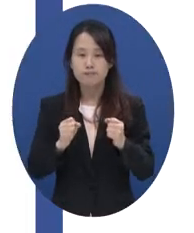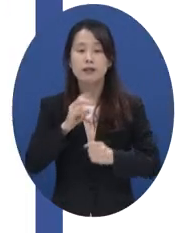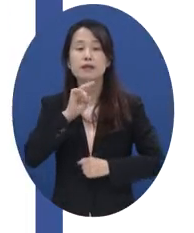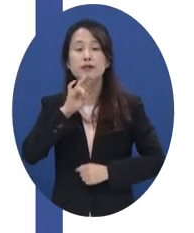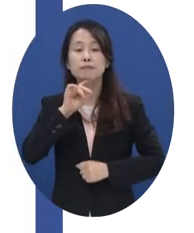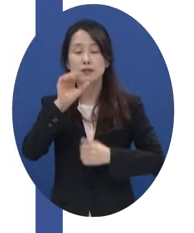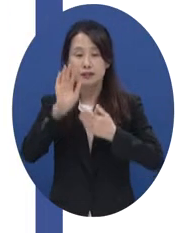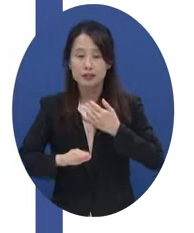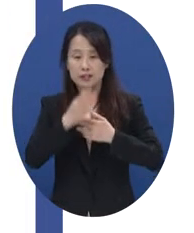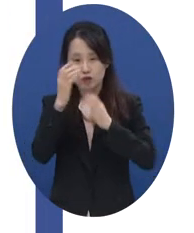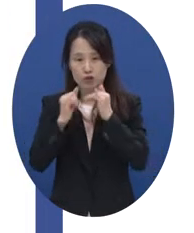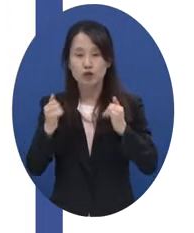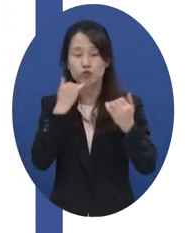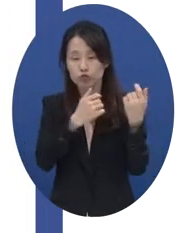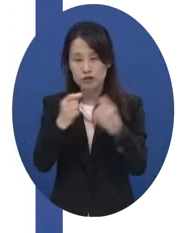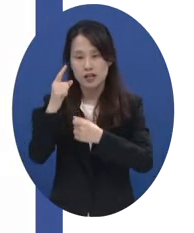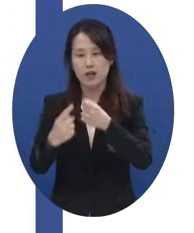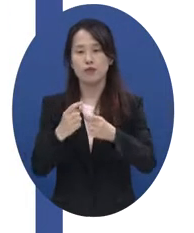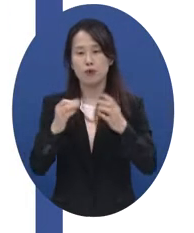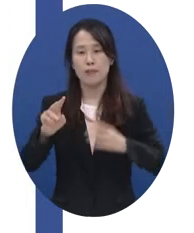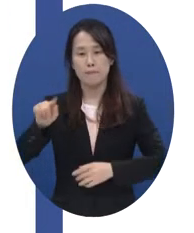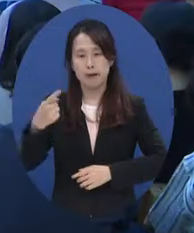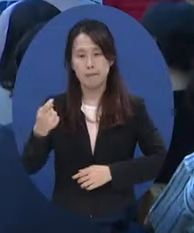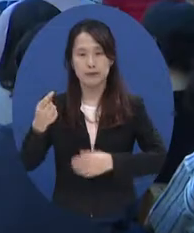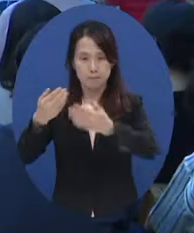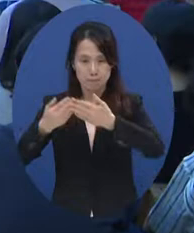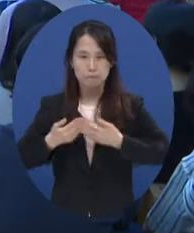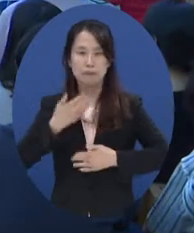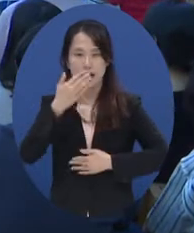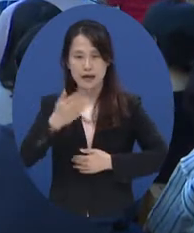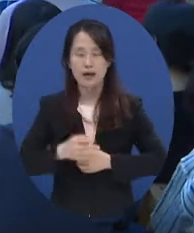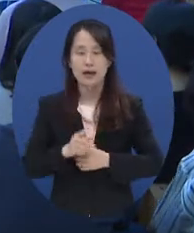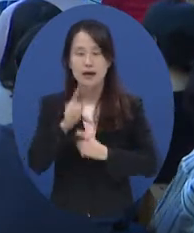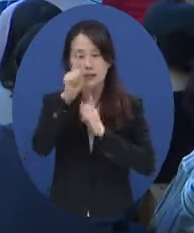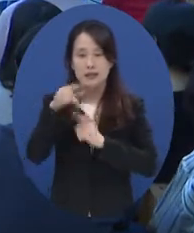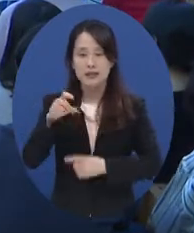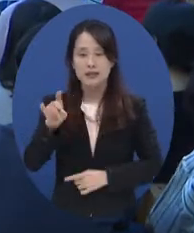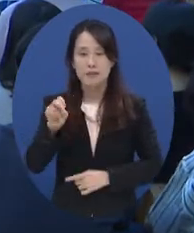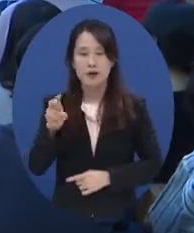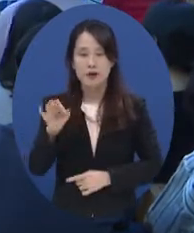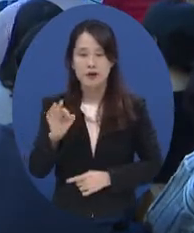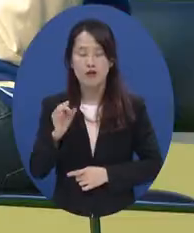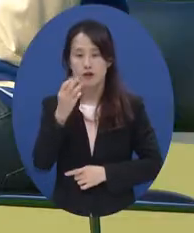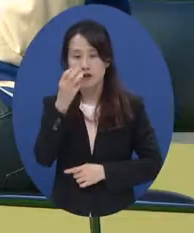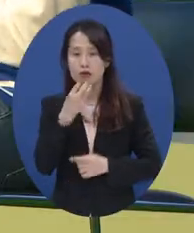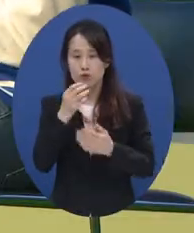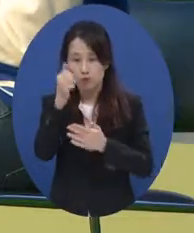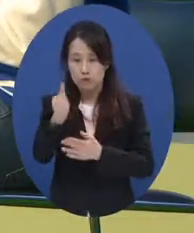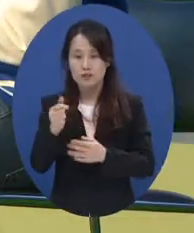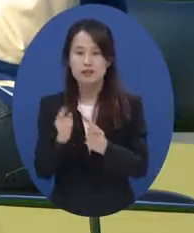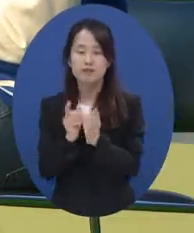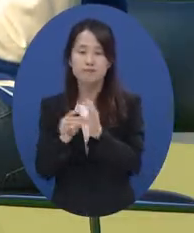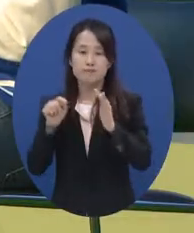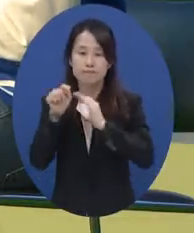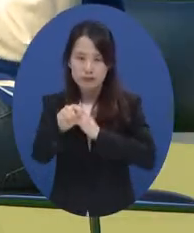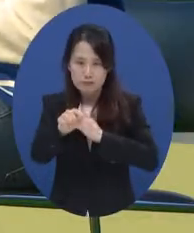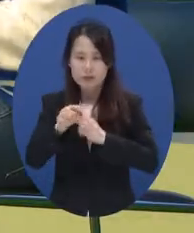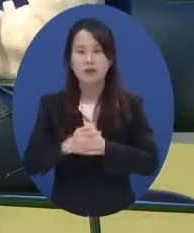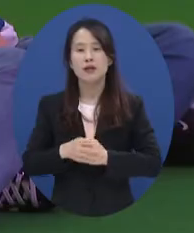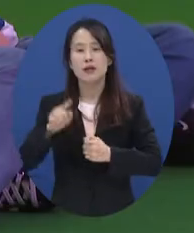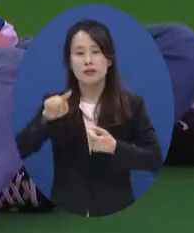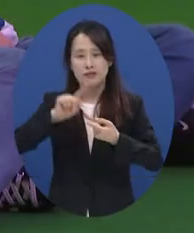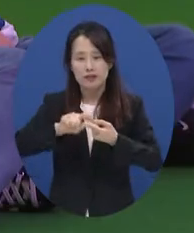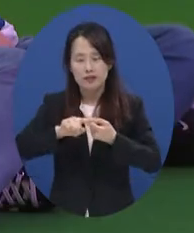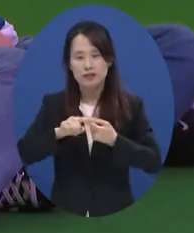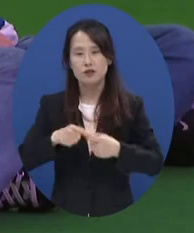청년이면 누구나 1년에 100만 원을 받을 수 있습니다. 이재명 경기도지사는 현장에 직접 참여해 청년 기본소득에 대한